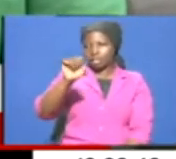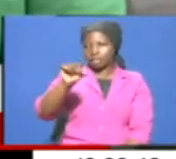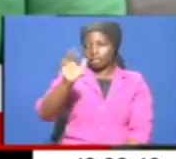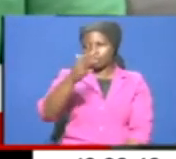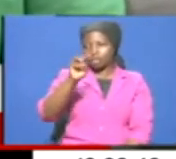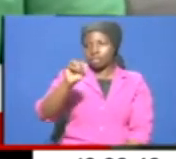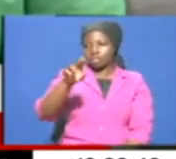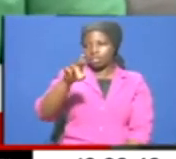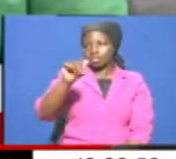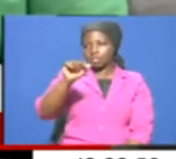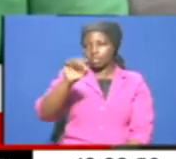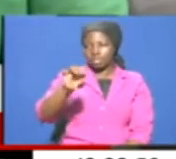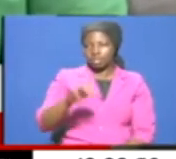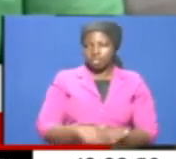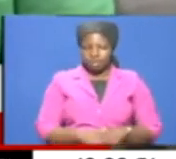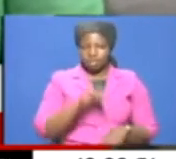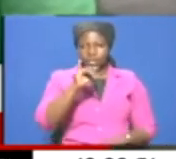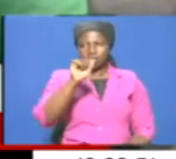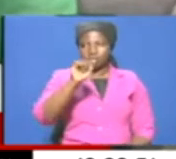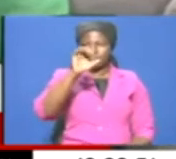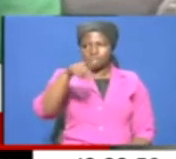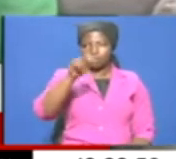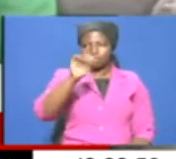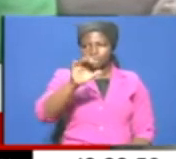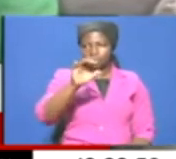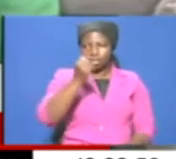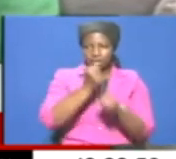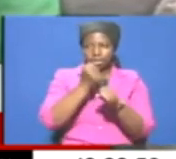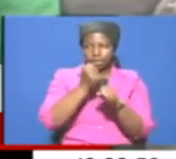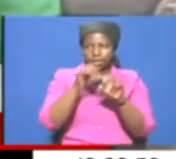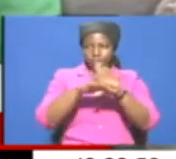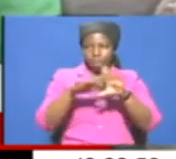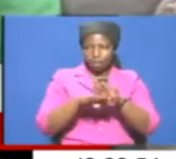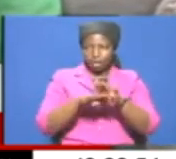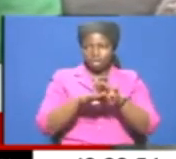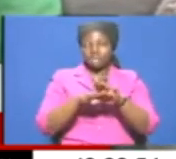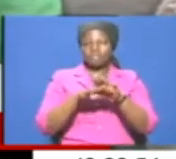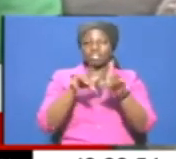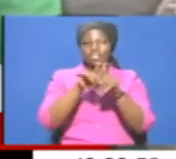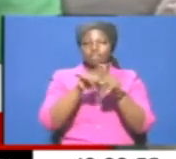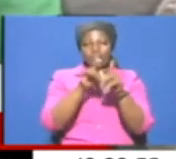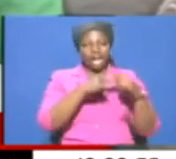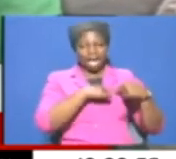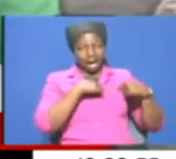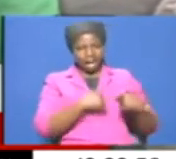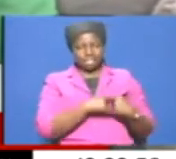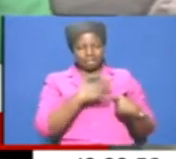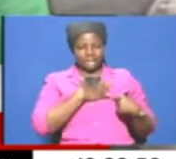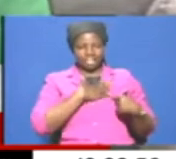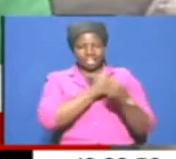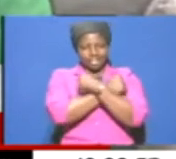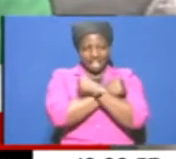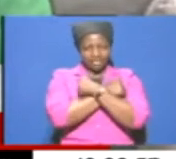ISPAC AWAC member na mwenye mazingira kwa damu. Naam. Na ndio naona nimevaa rangi